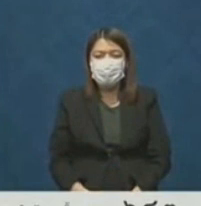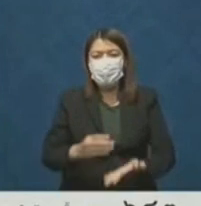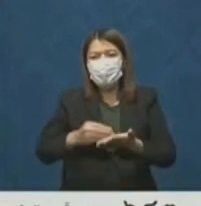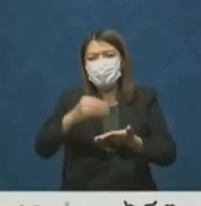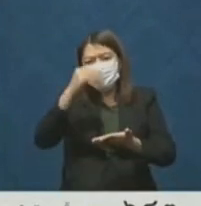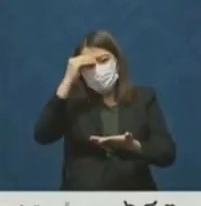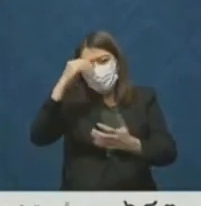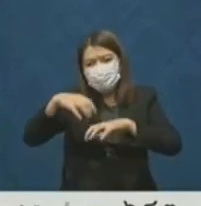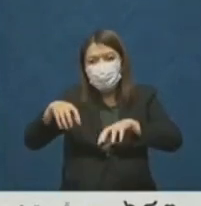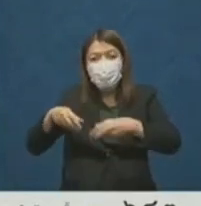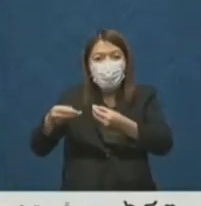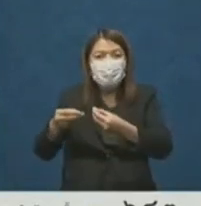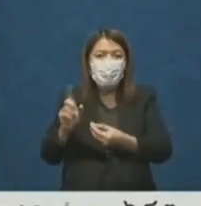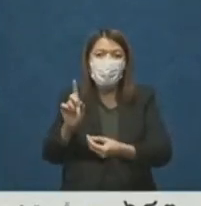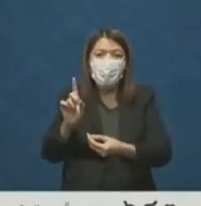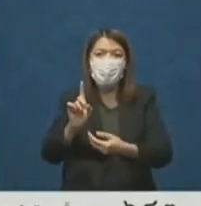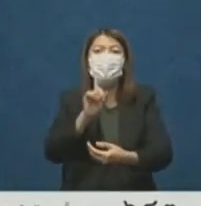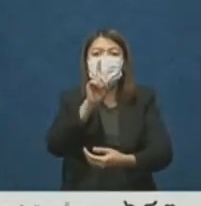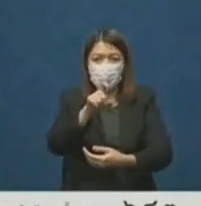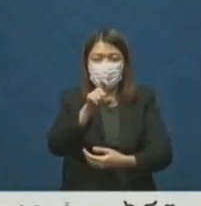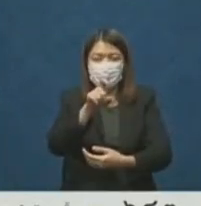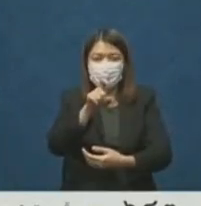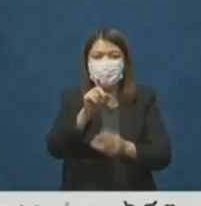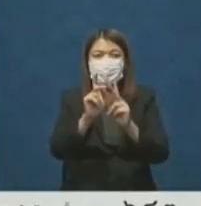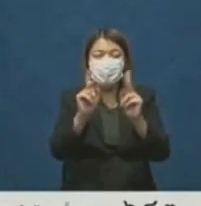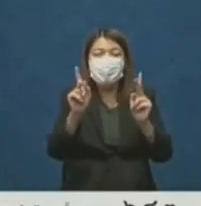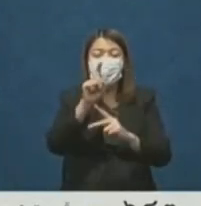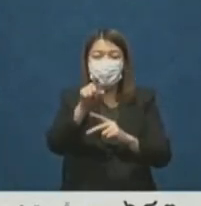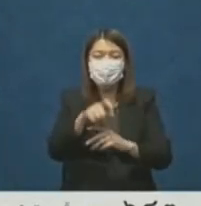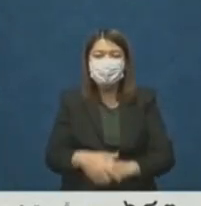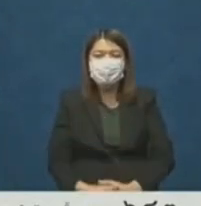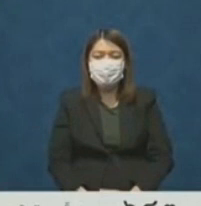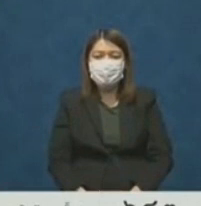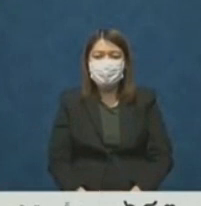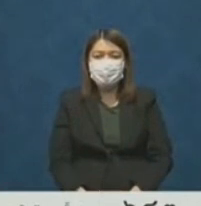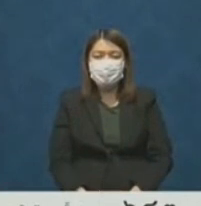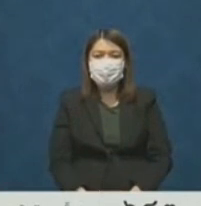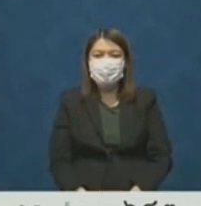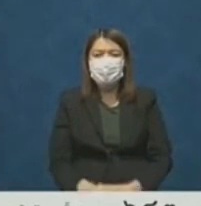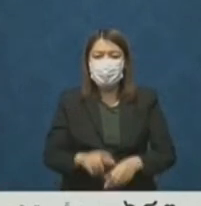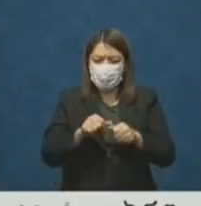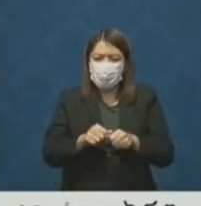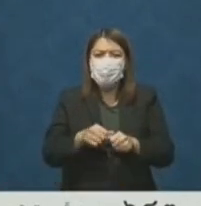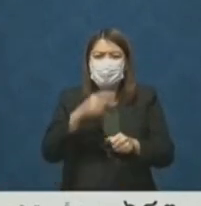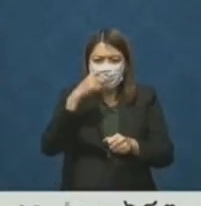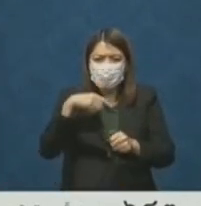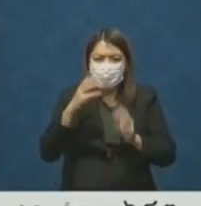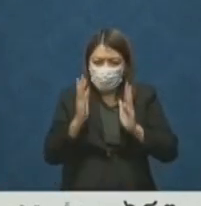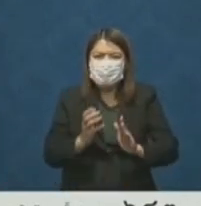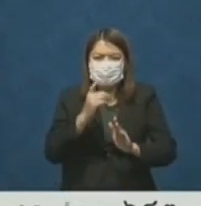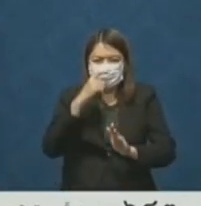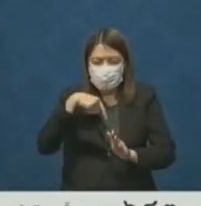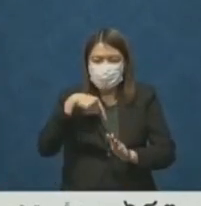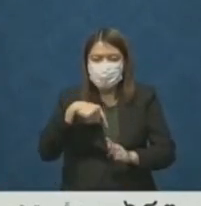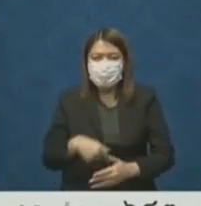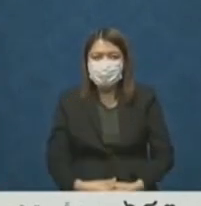งนี้การศึกษาจะจัดให้เขาอย่างไรจึงเป็นคำถามถามไปยังกรรมาธิการวันหนึ่งเขาอยู่ในเมืองไทยเขาคือพลเมือง